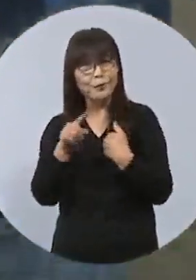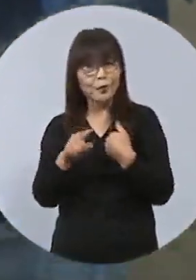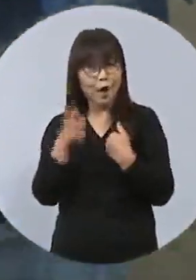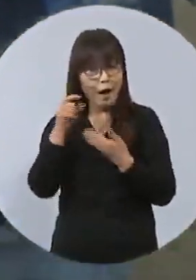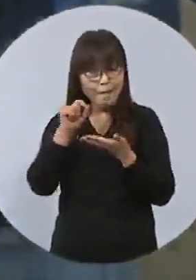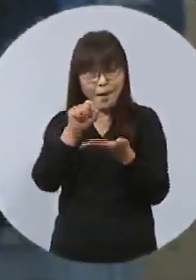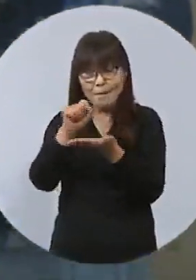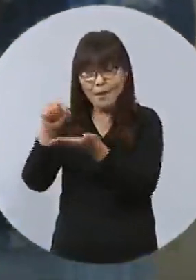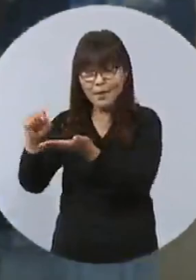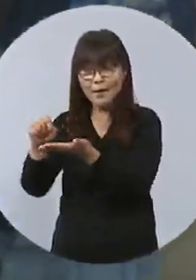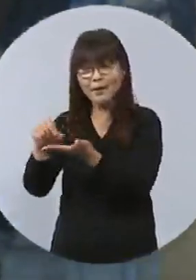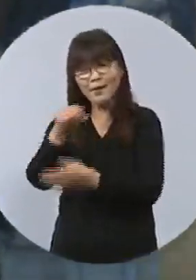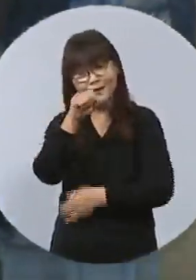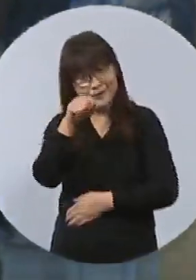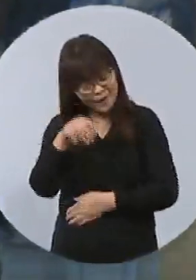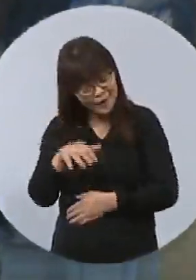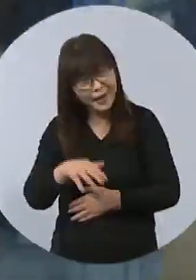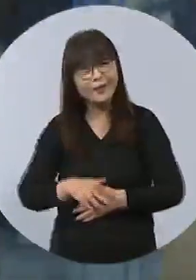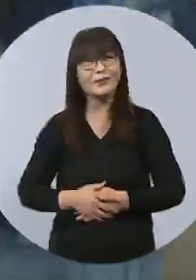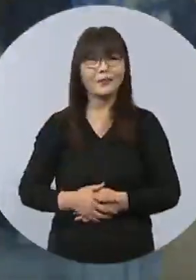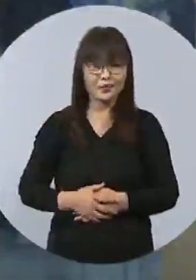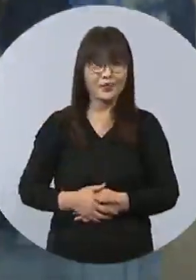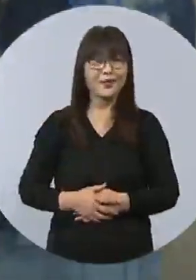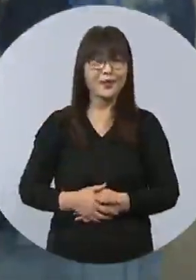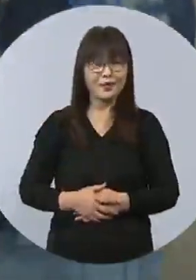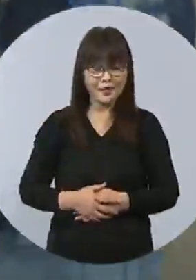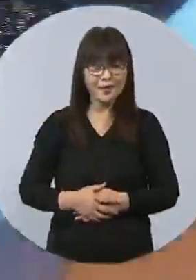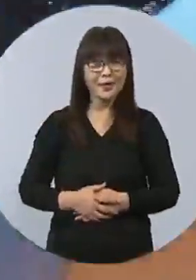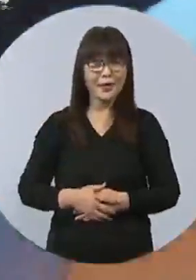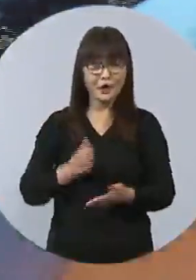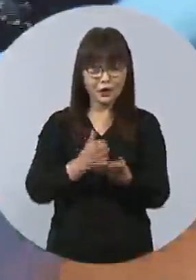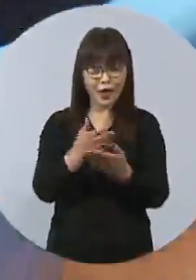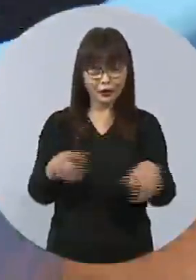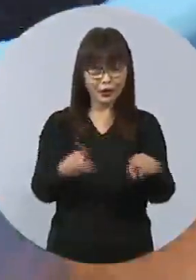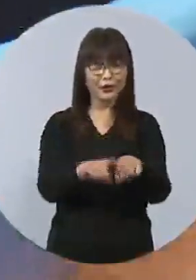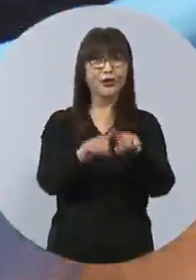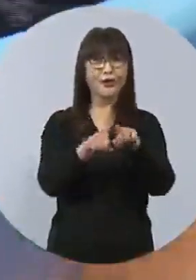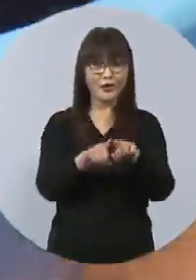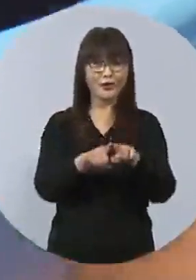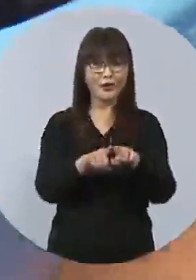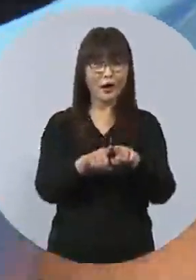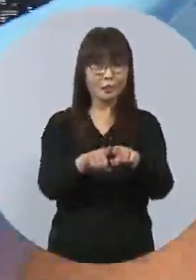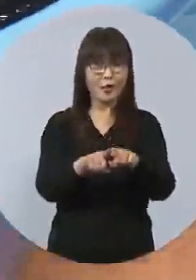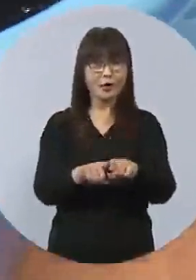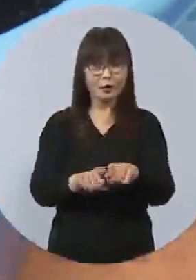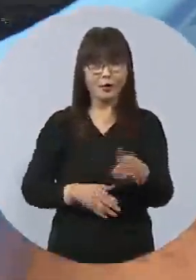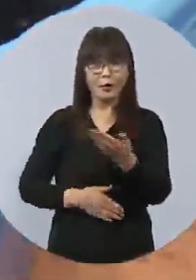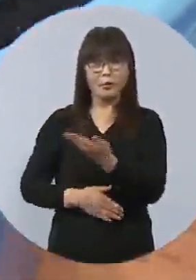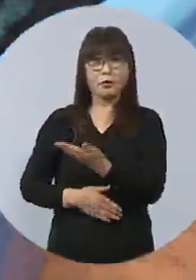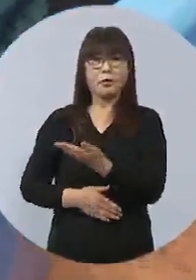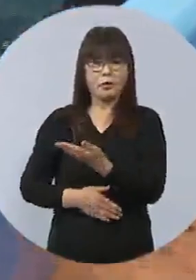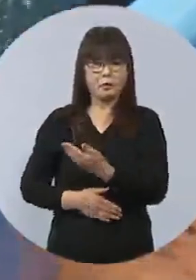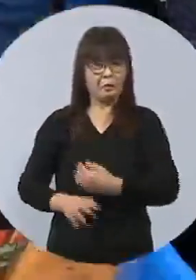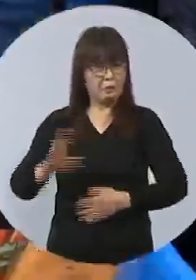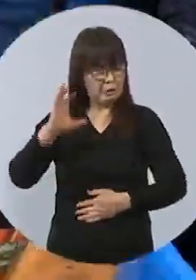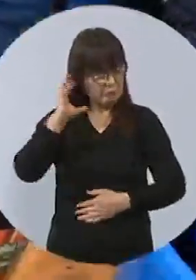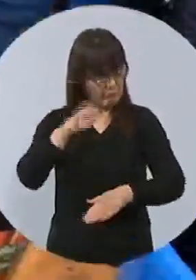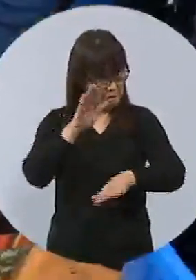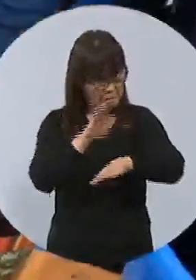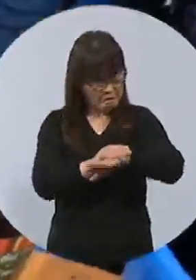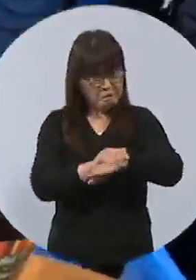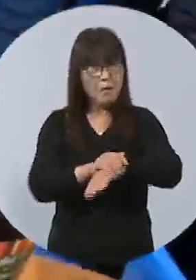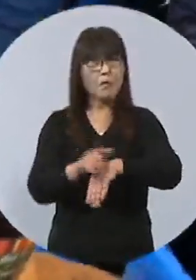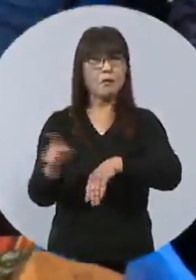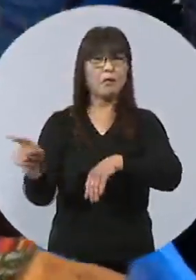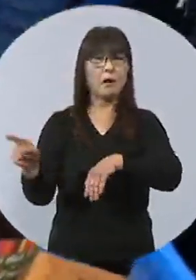がこう提供できたらいいよねっていうところで、で最初一緒にやり始めて、 はい、 まあまあご覧の通り、はい、すっごい上手なんですよ。 いやそうです